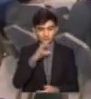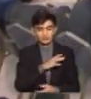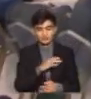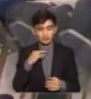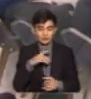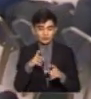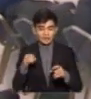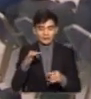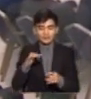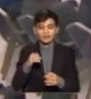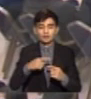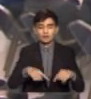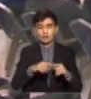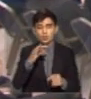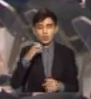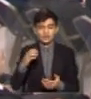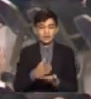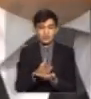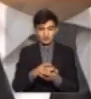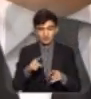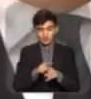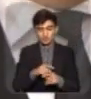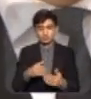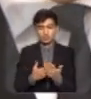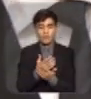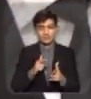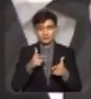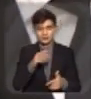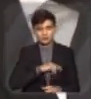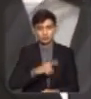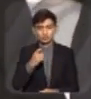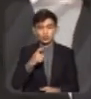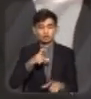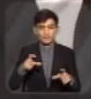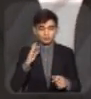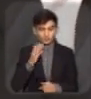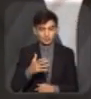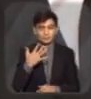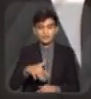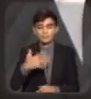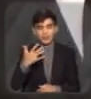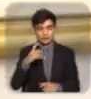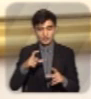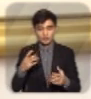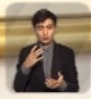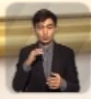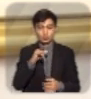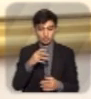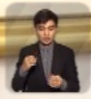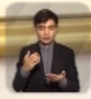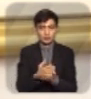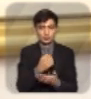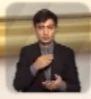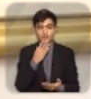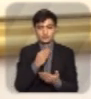планам агентства по делам госслужбы, в этом году получат новые должности 100 человек. 55 кандидатов уже нашли работу. Там есть